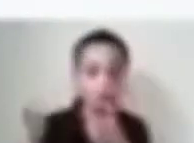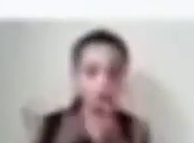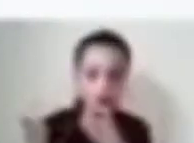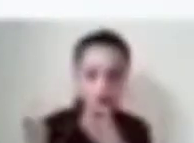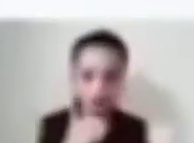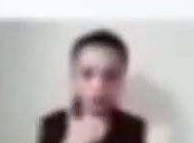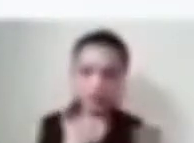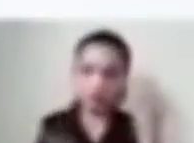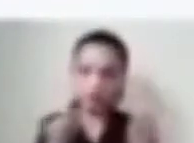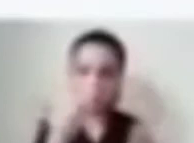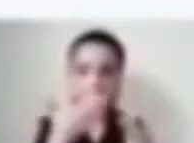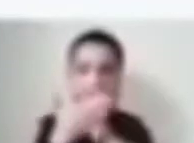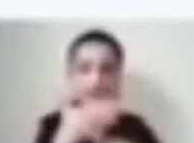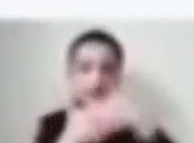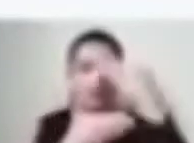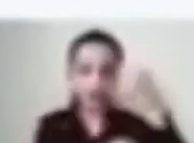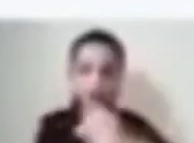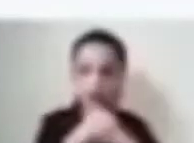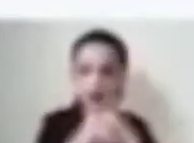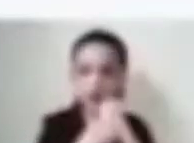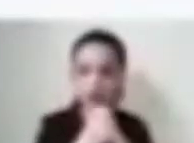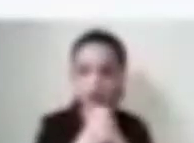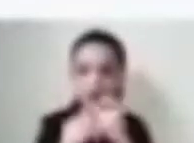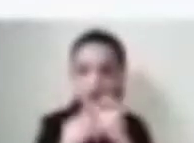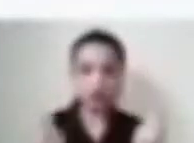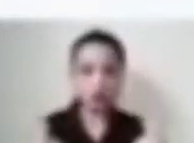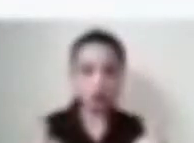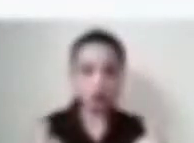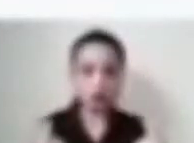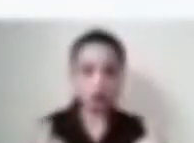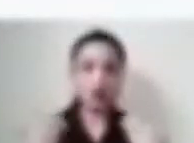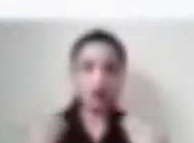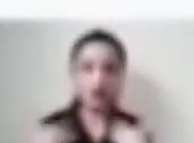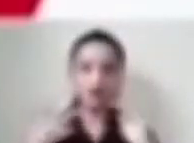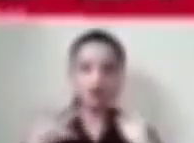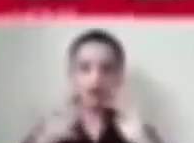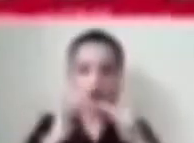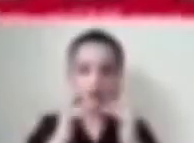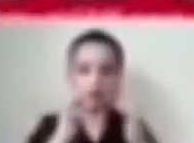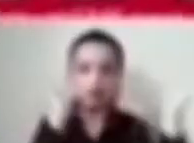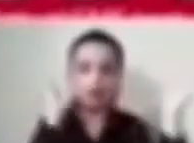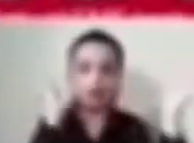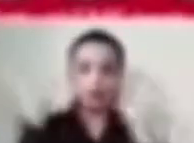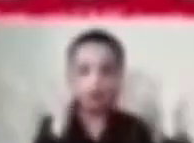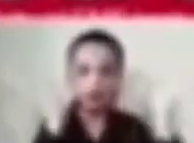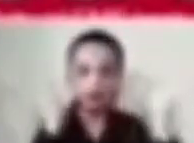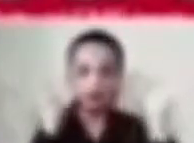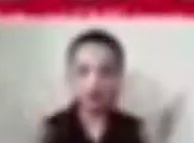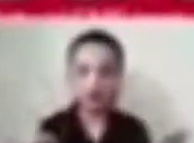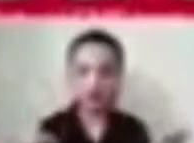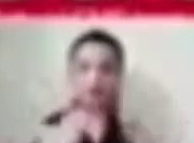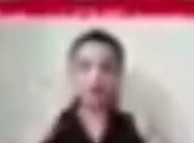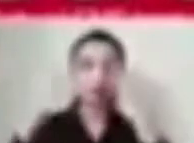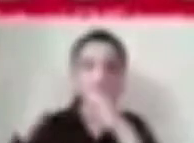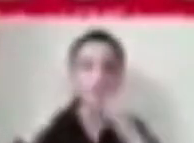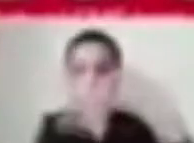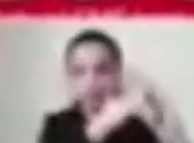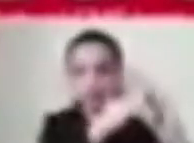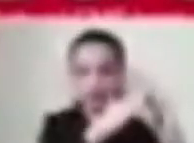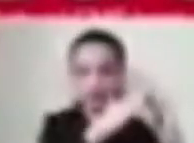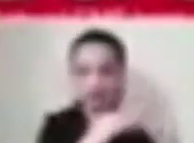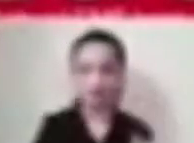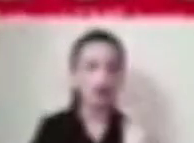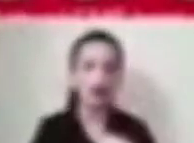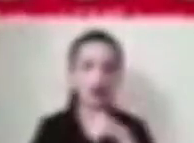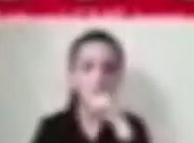natin po kaya. But we have passed our first audit po, technical audit, and 37% po ng bansa